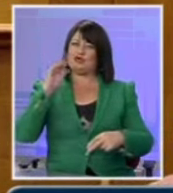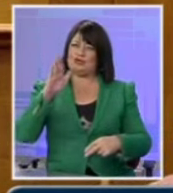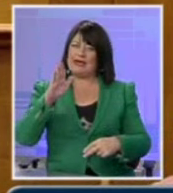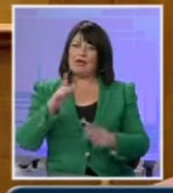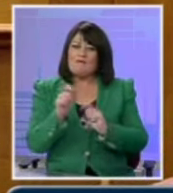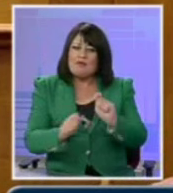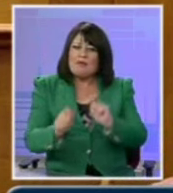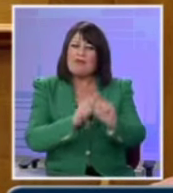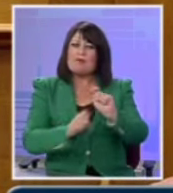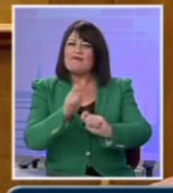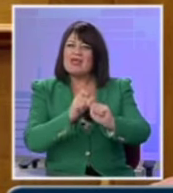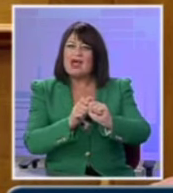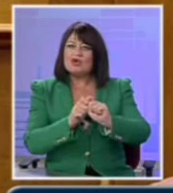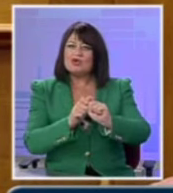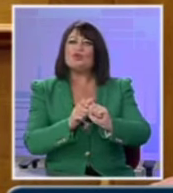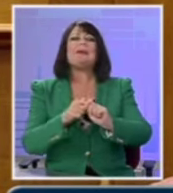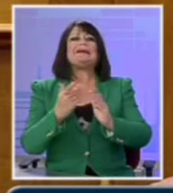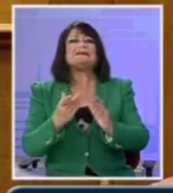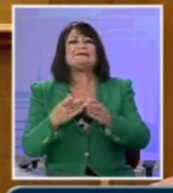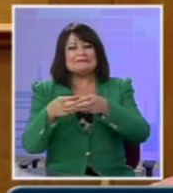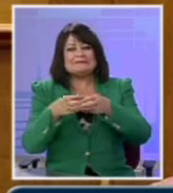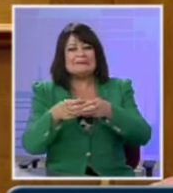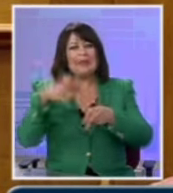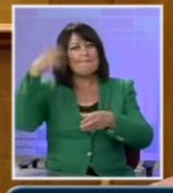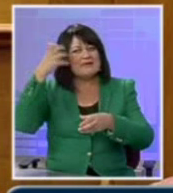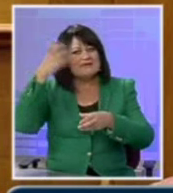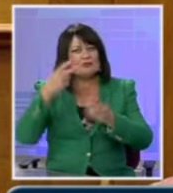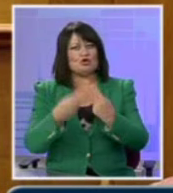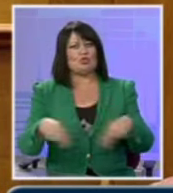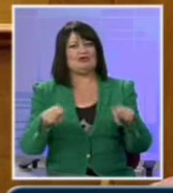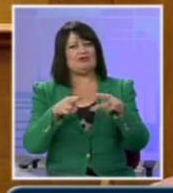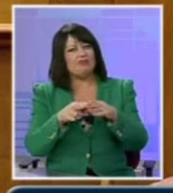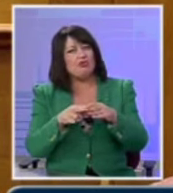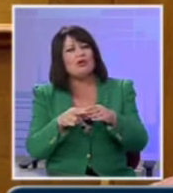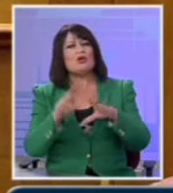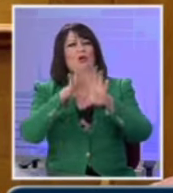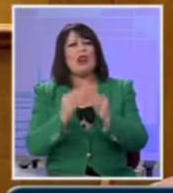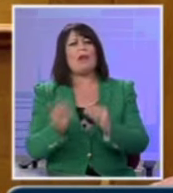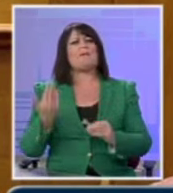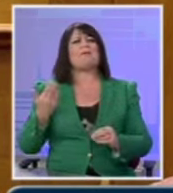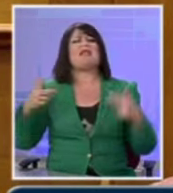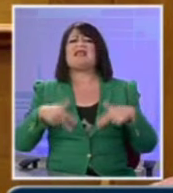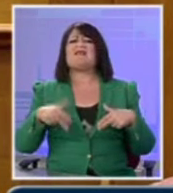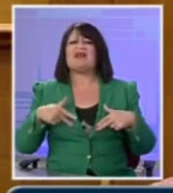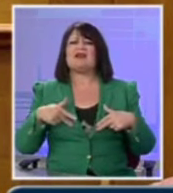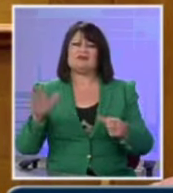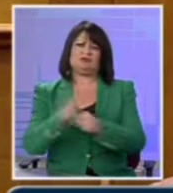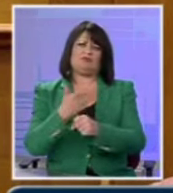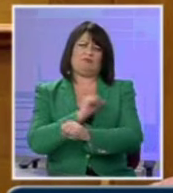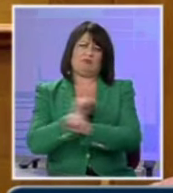ανασυγκροτούμε το ΚΑΣ και το Επιστημονικό Συμβούλιο που οι προηγούμενες κυβερνήσεις